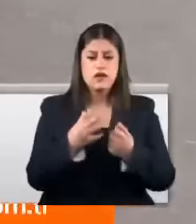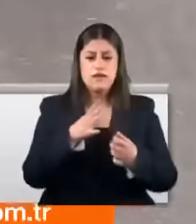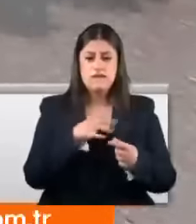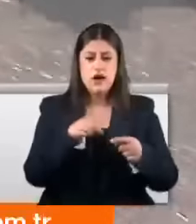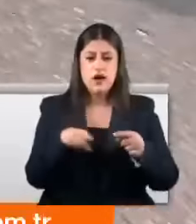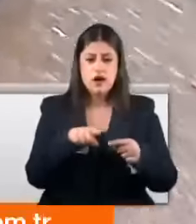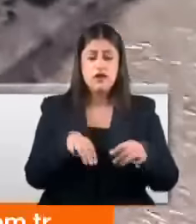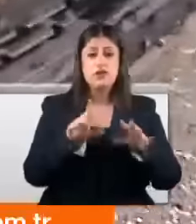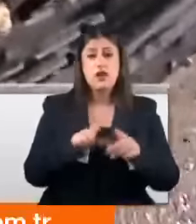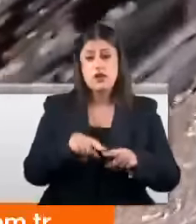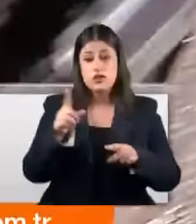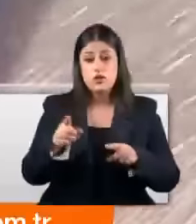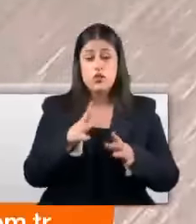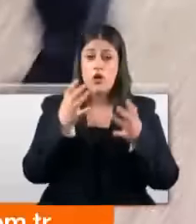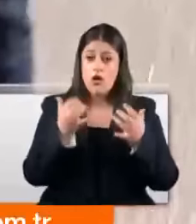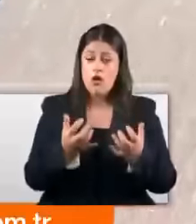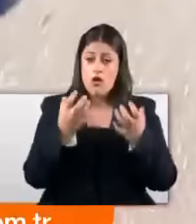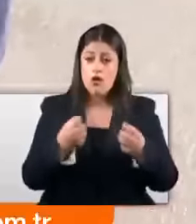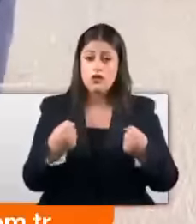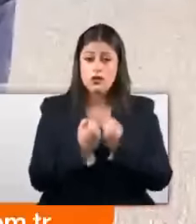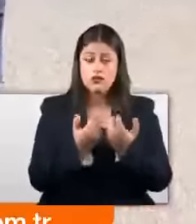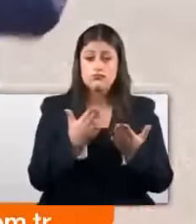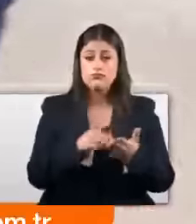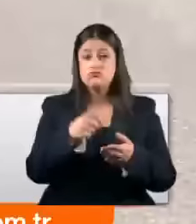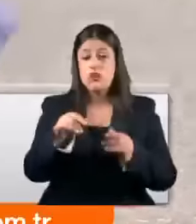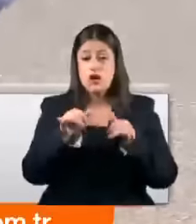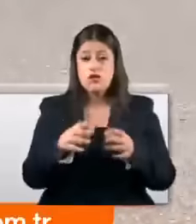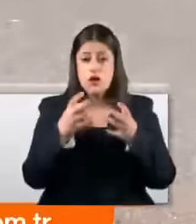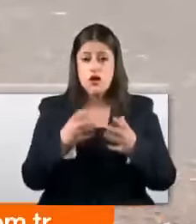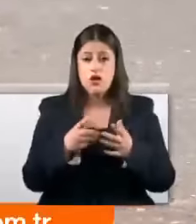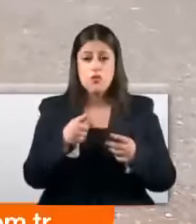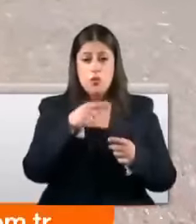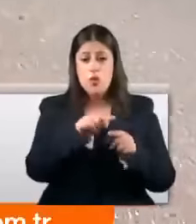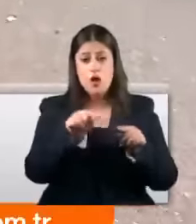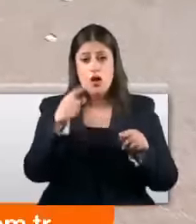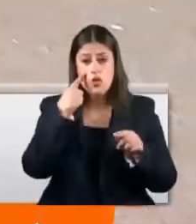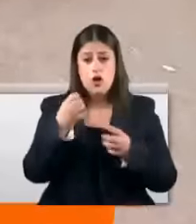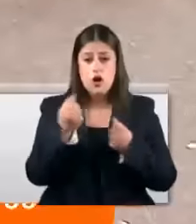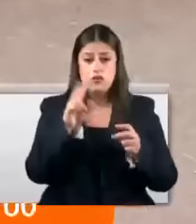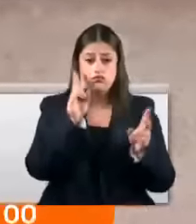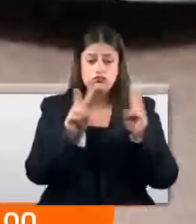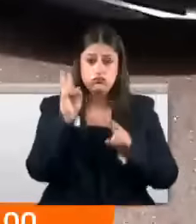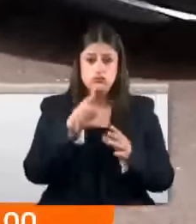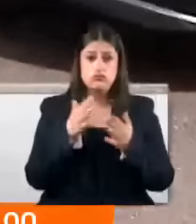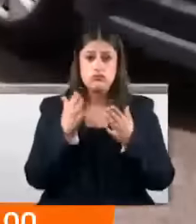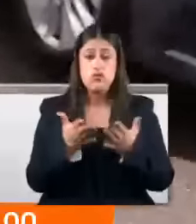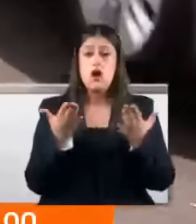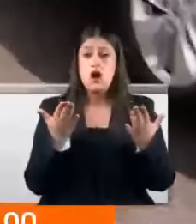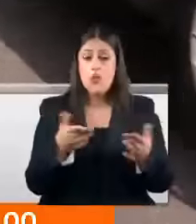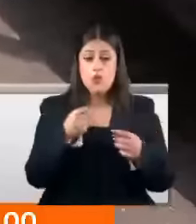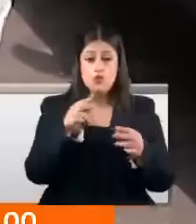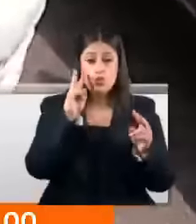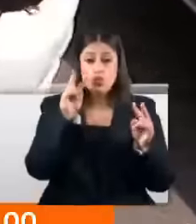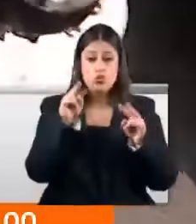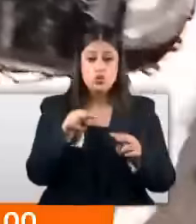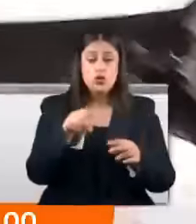yanındaki ağır hasarlı yine yetmiyor. İşte bu da ağır hasarlı ve böyle işte araçları görüyoruz. Ama bu görüntü